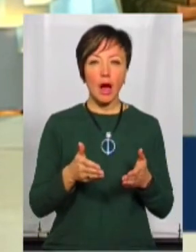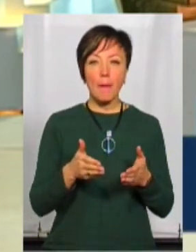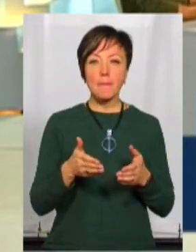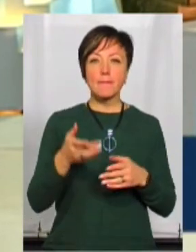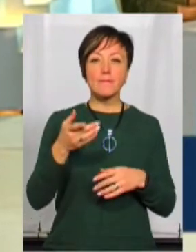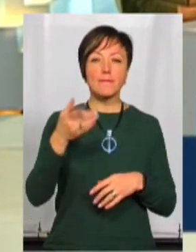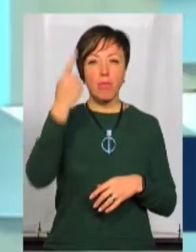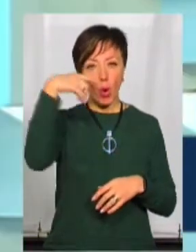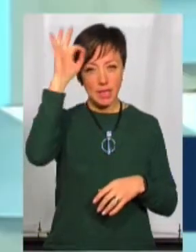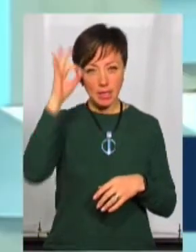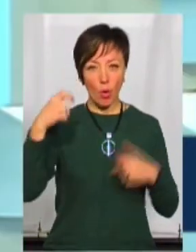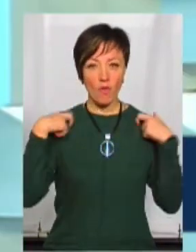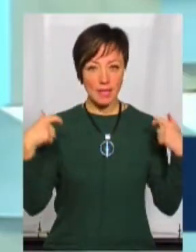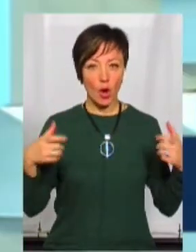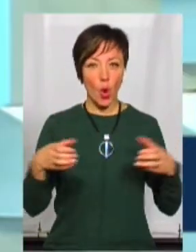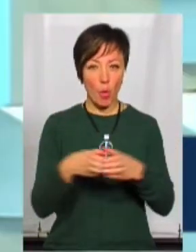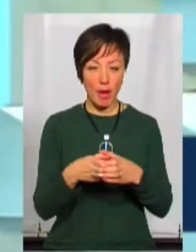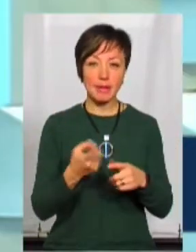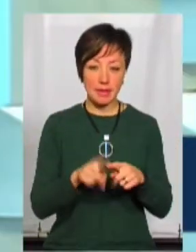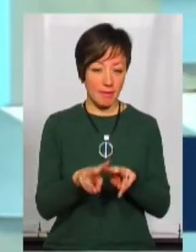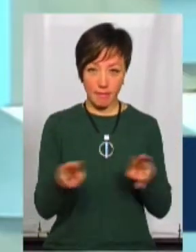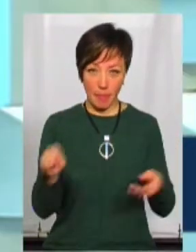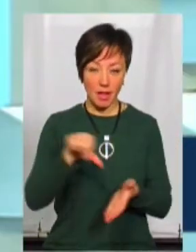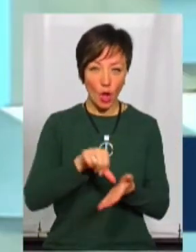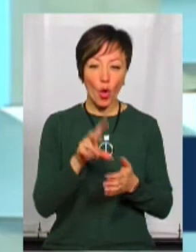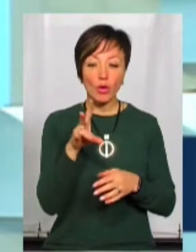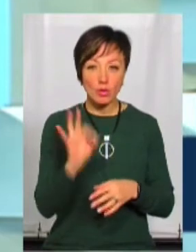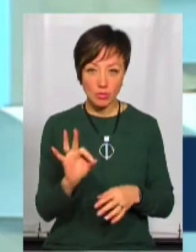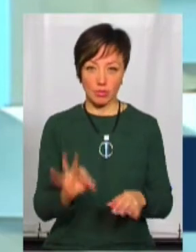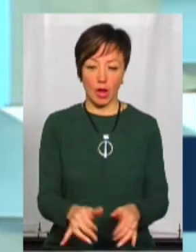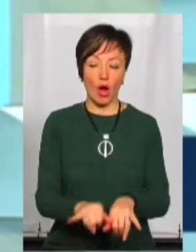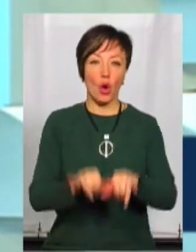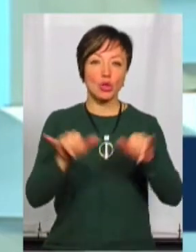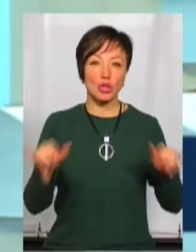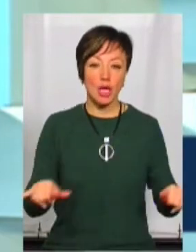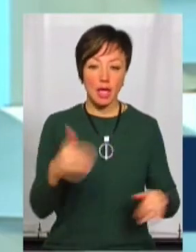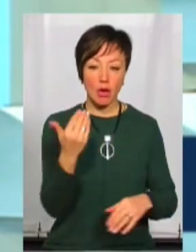офіцер громади – це і є той самий дільничний, але розширені